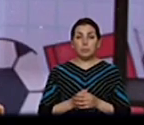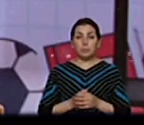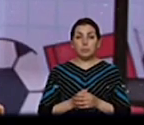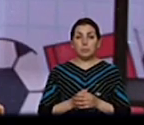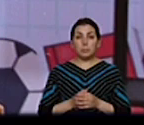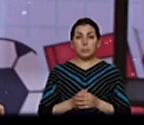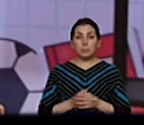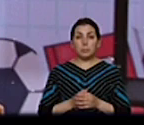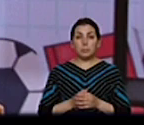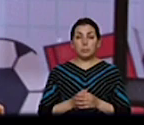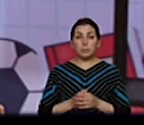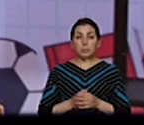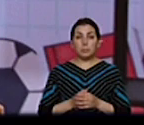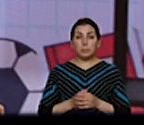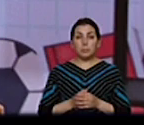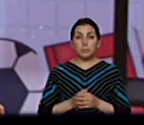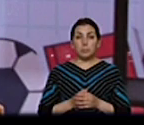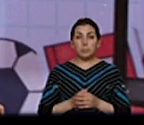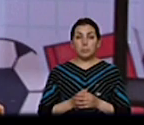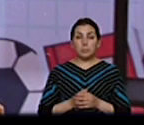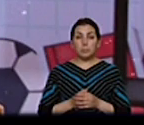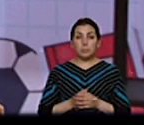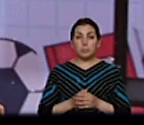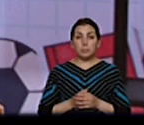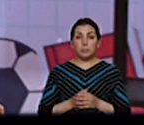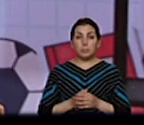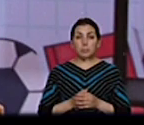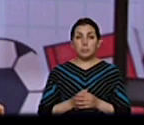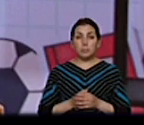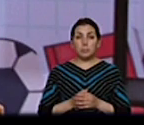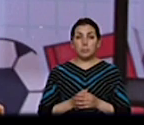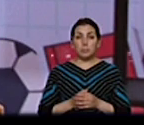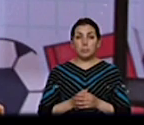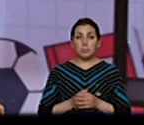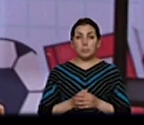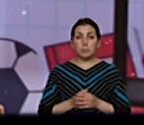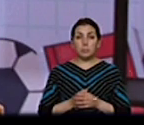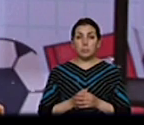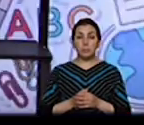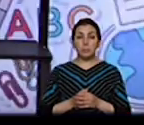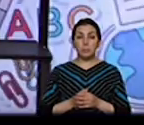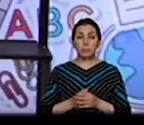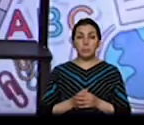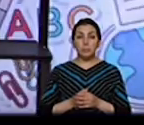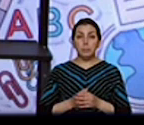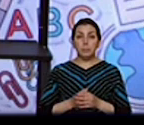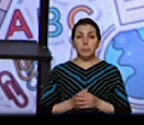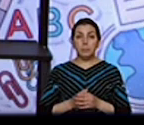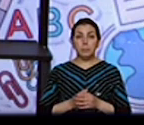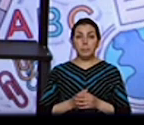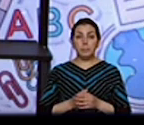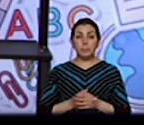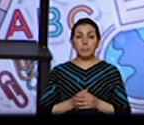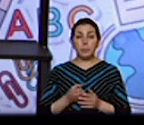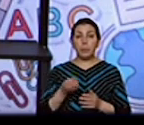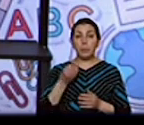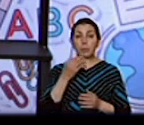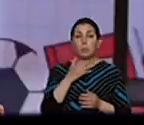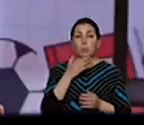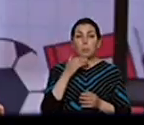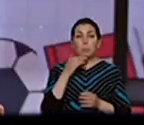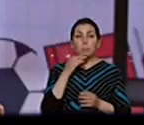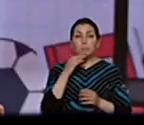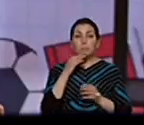birlashtirib olamiz. Chunki gul qog'ozlarimiz chiqib ketmasligi uchun. Qancha ko'p barglarini